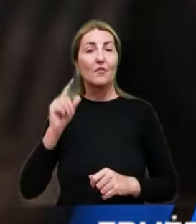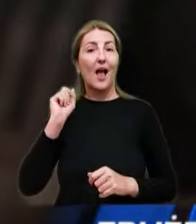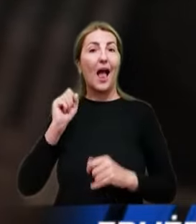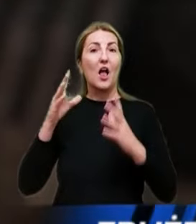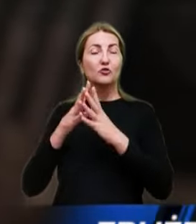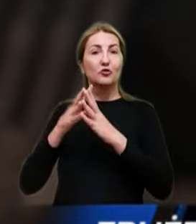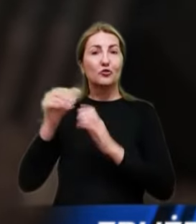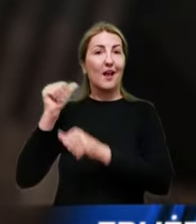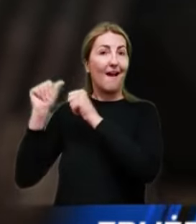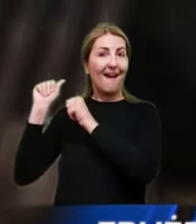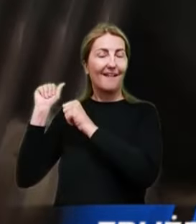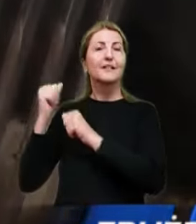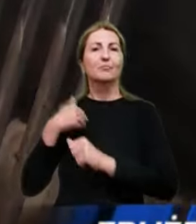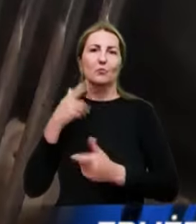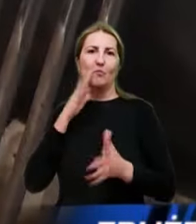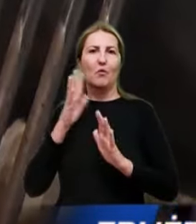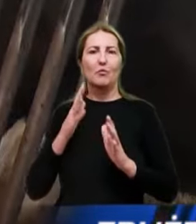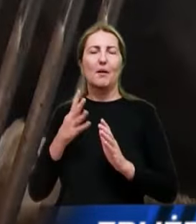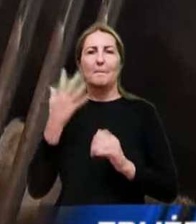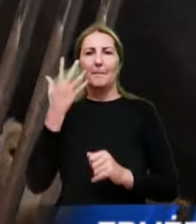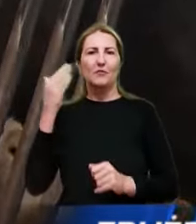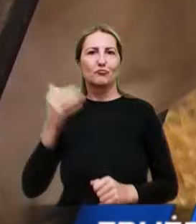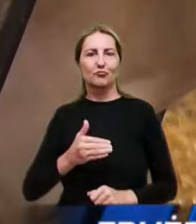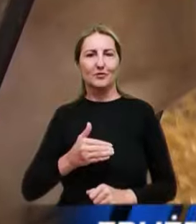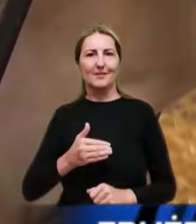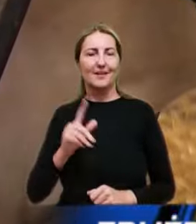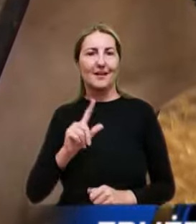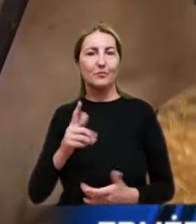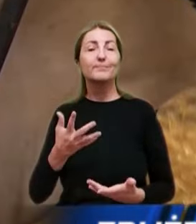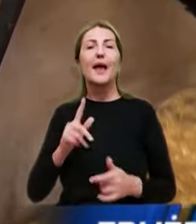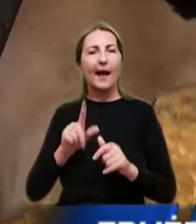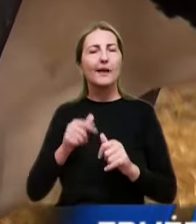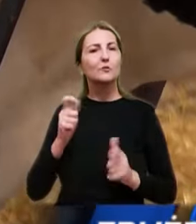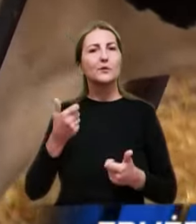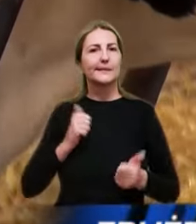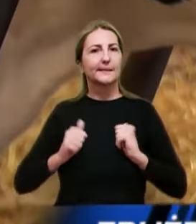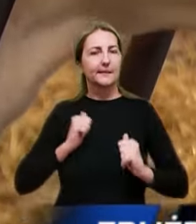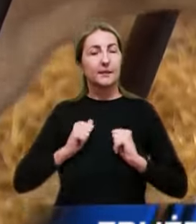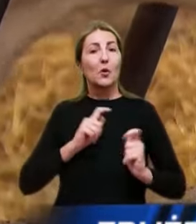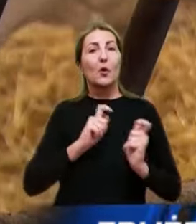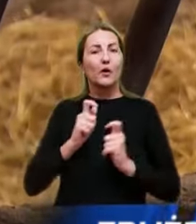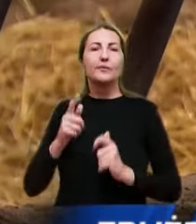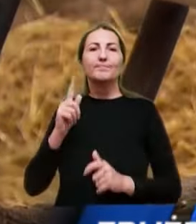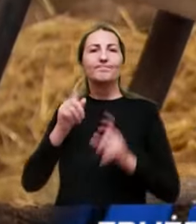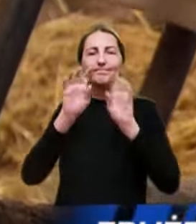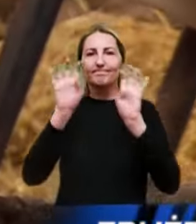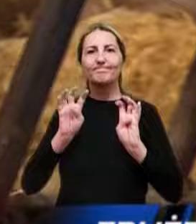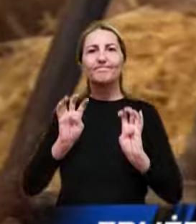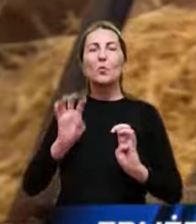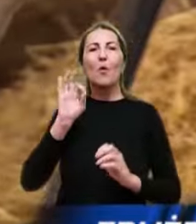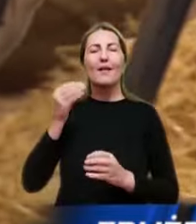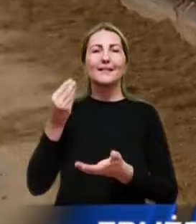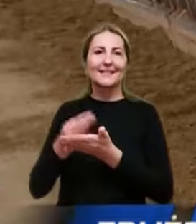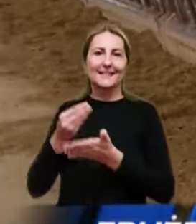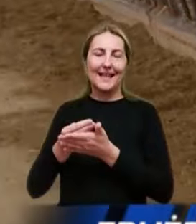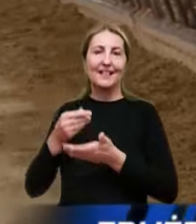to niecałe 5000. To, co może niepokoić hodowców, to niewiadoma dotycząca cen w skupach. W tej chwili jest